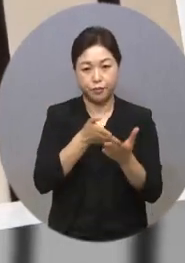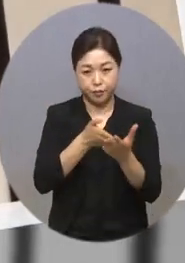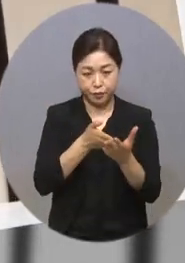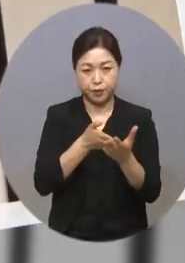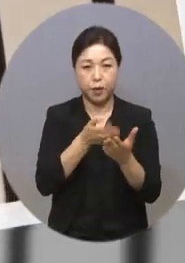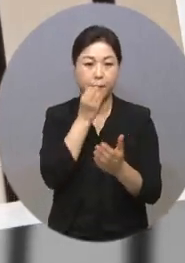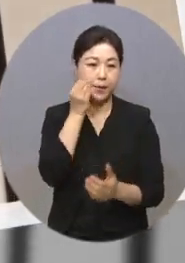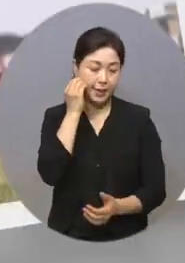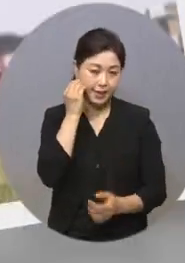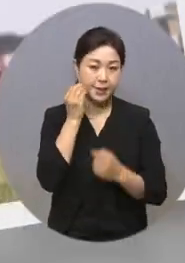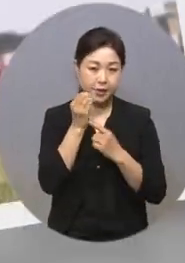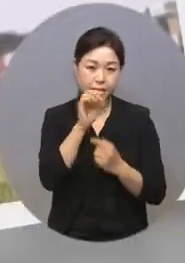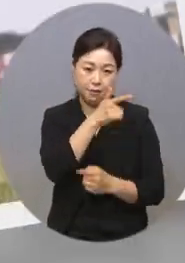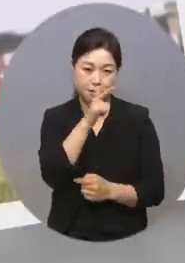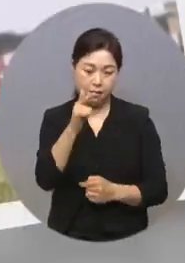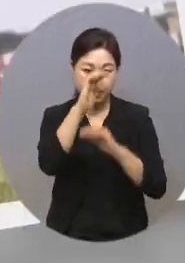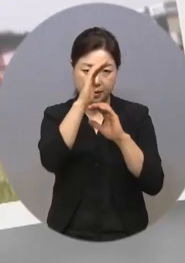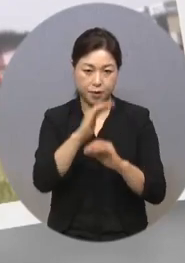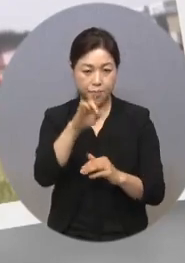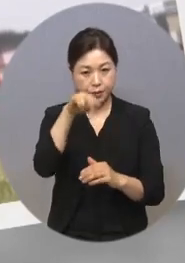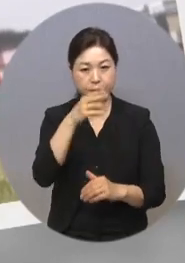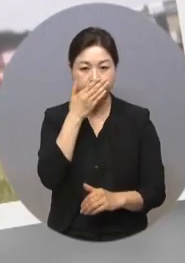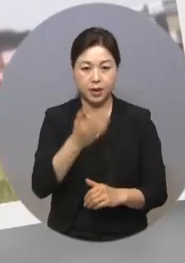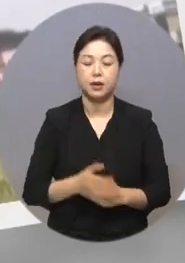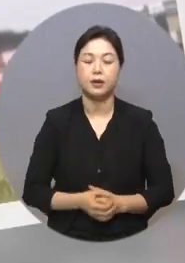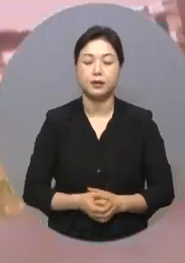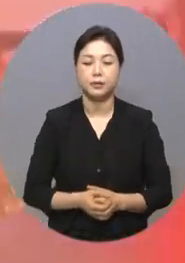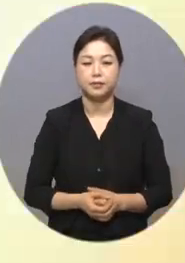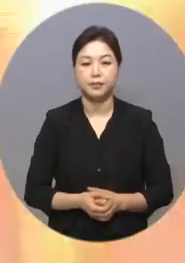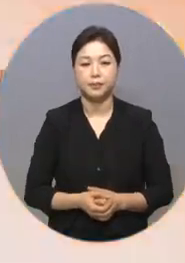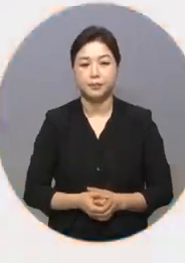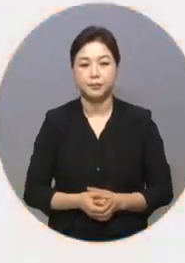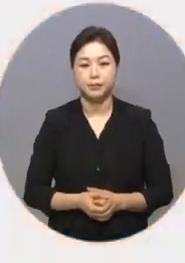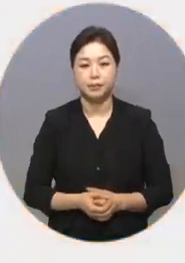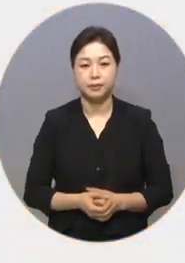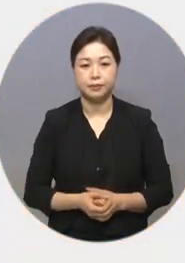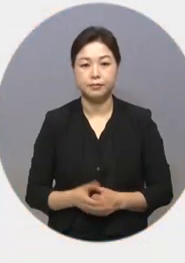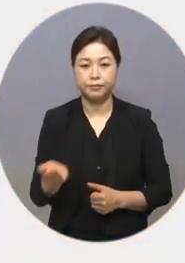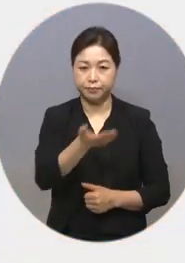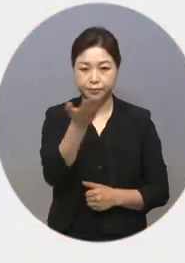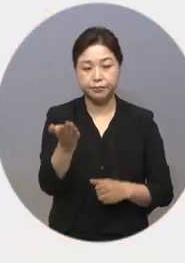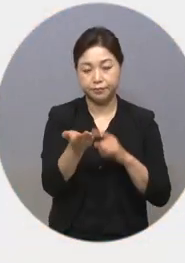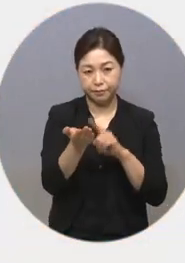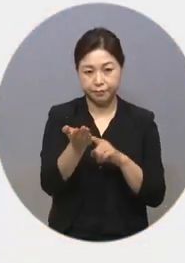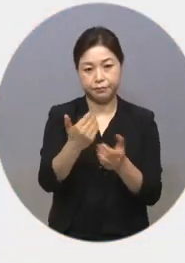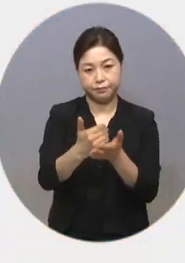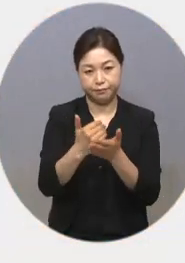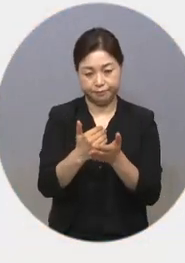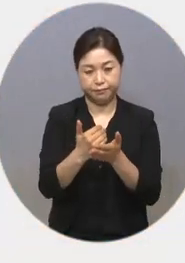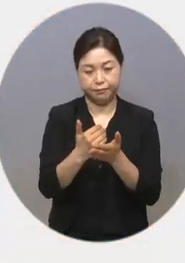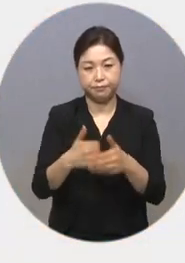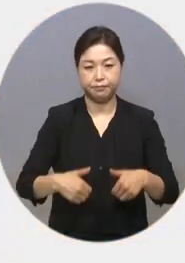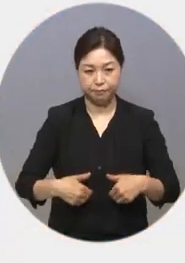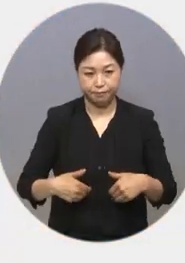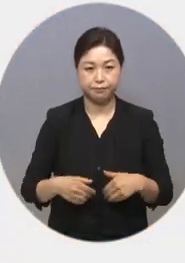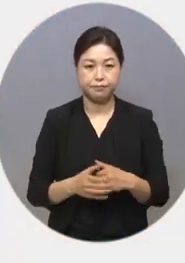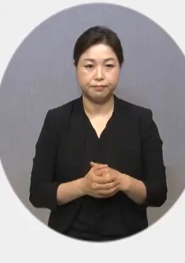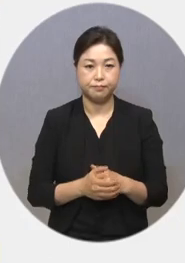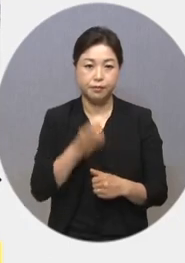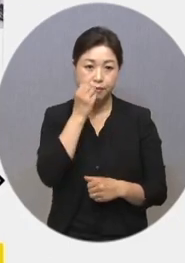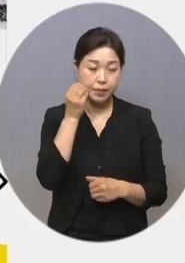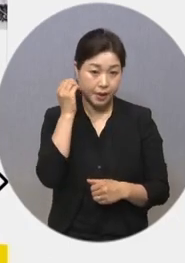홈페이지를 통해 보다 다양한 소식을 접할 수 있습니다 시청자 여러분의 제보를 기다립니다 웰 페어 뉴스